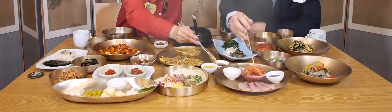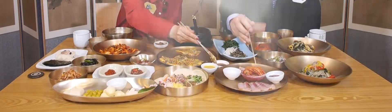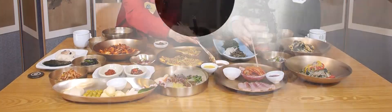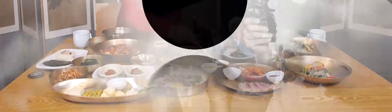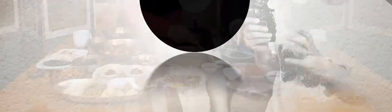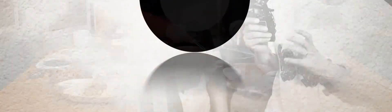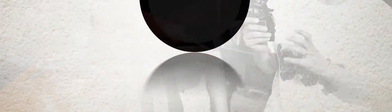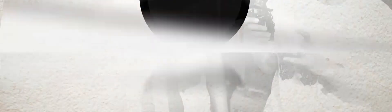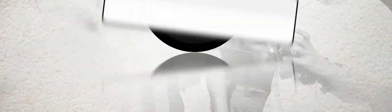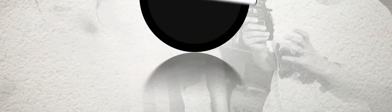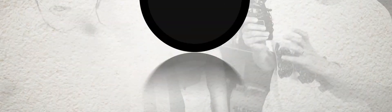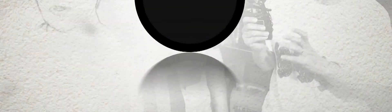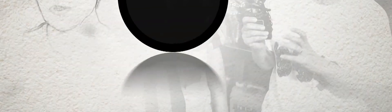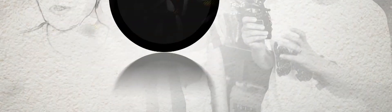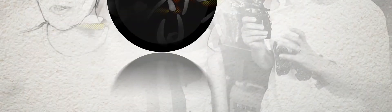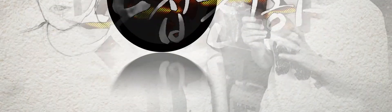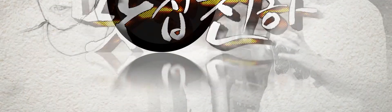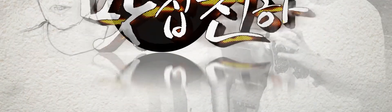team